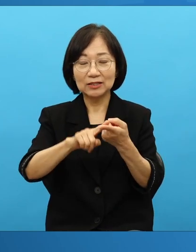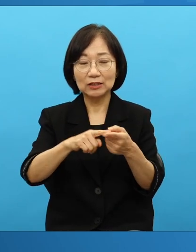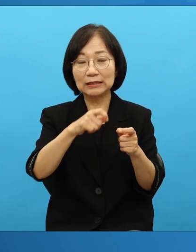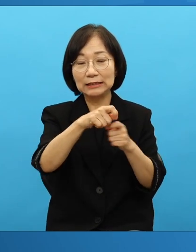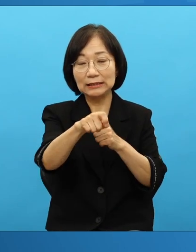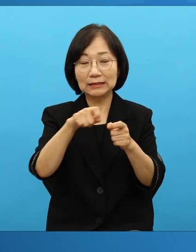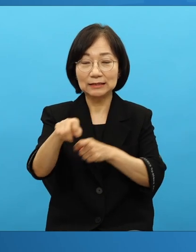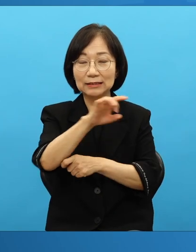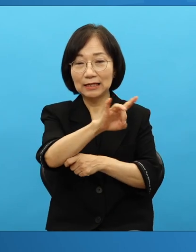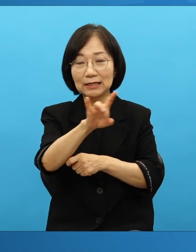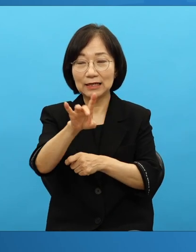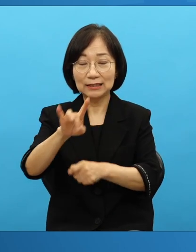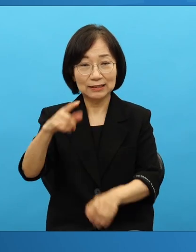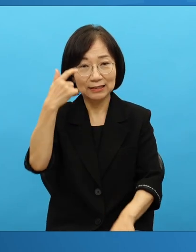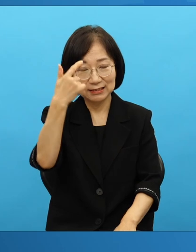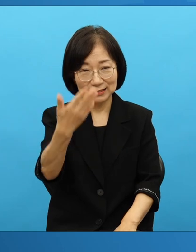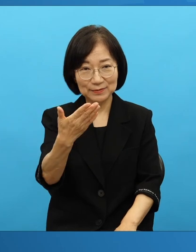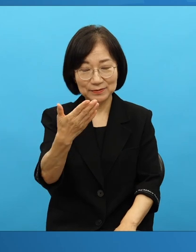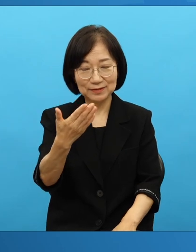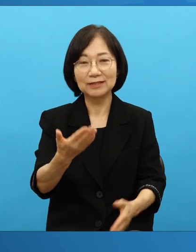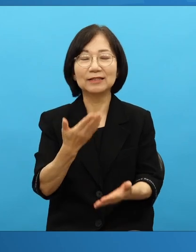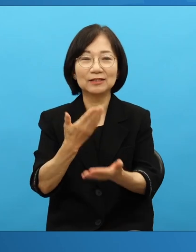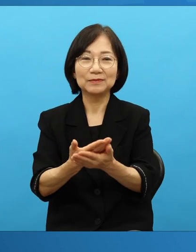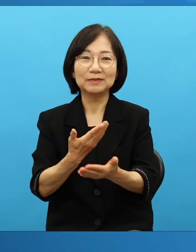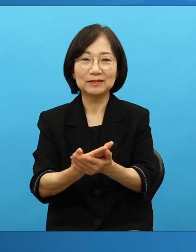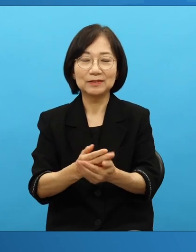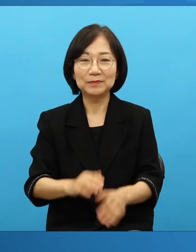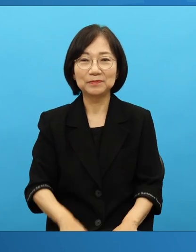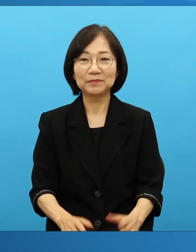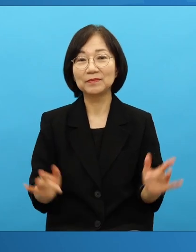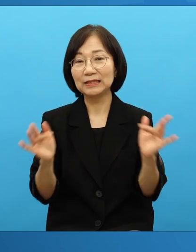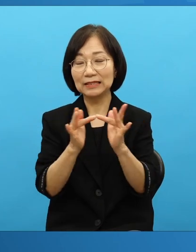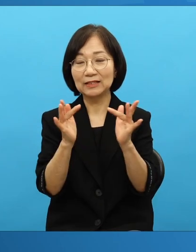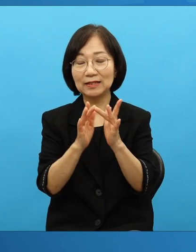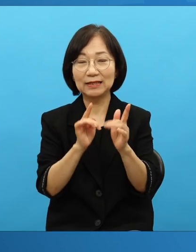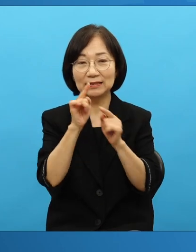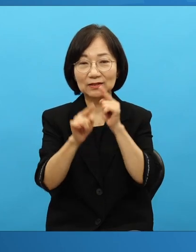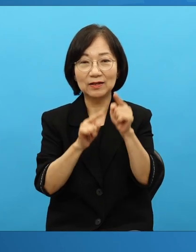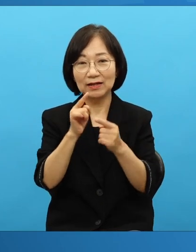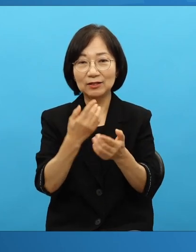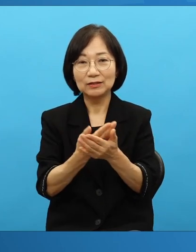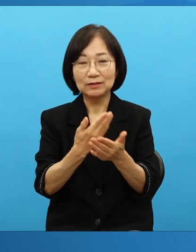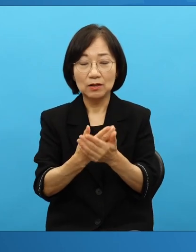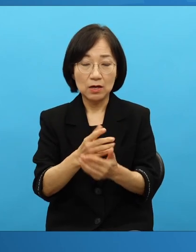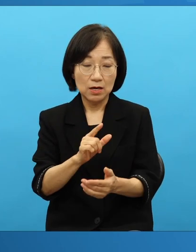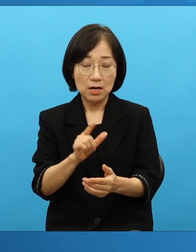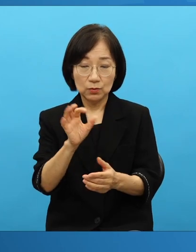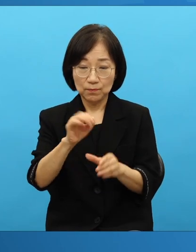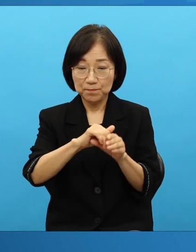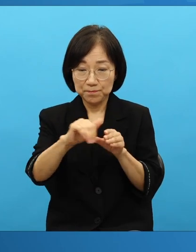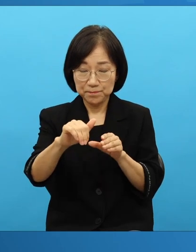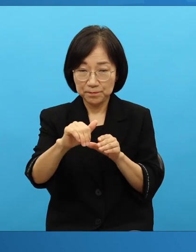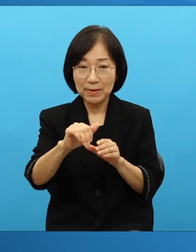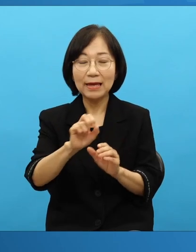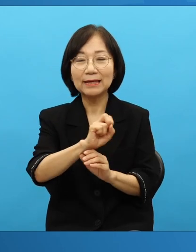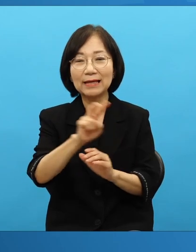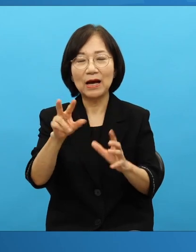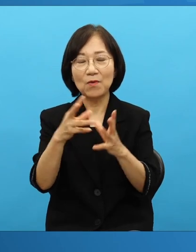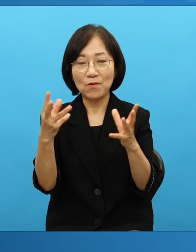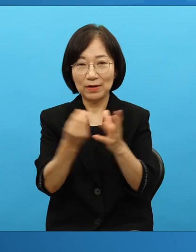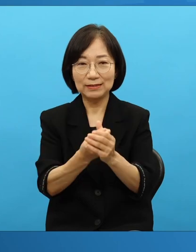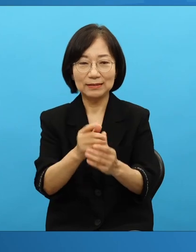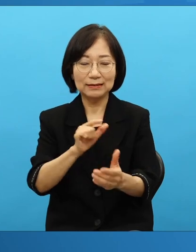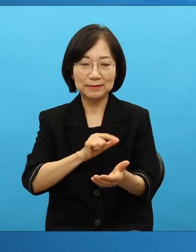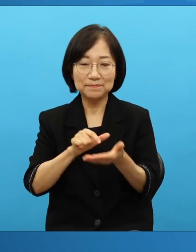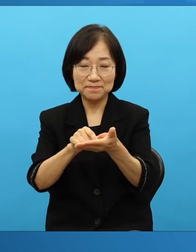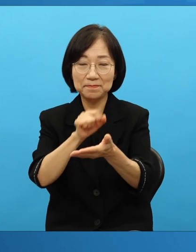대회 등록은 위아.kr에서 하실 수 있으며 온라인 등록과 등록 헌금 전액이 입금되어야 모든 등록이 완료됩니다. 자세한 사항은